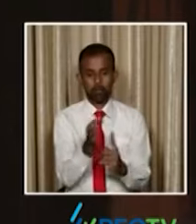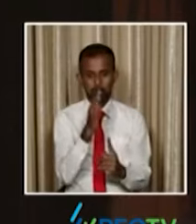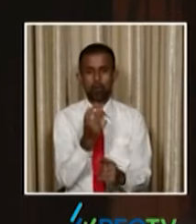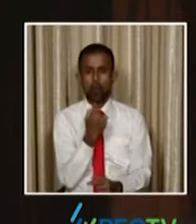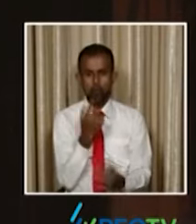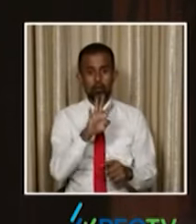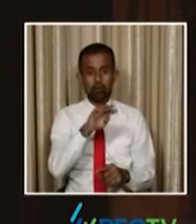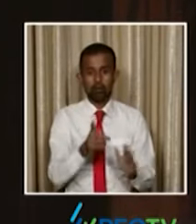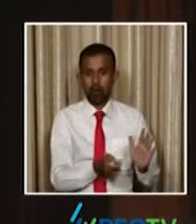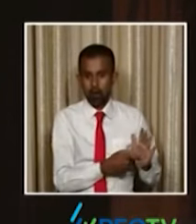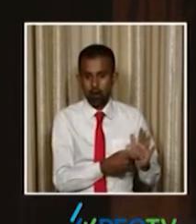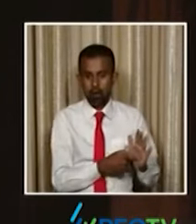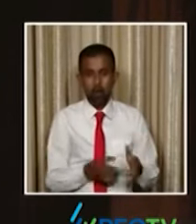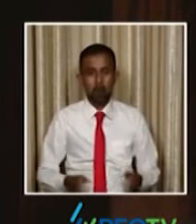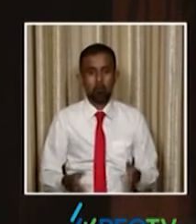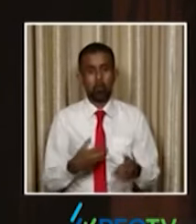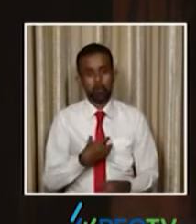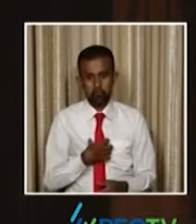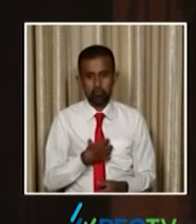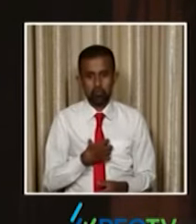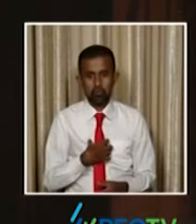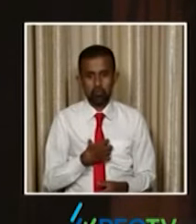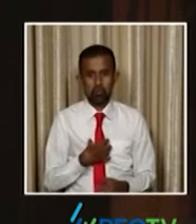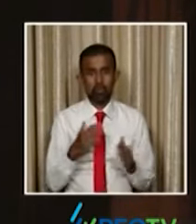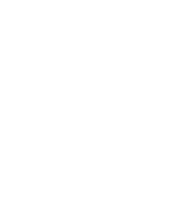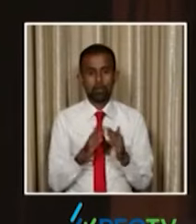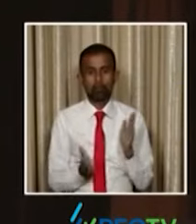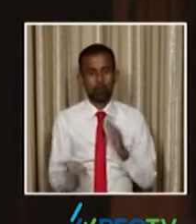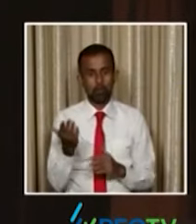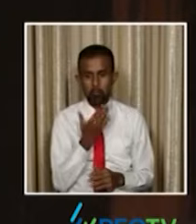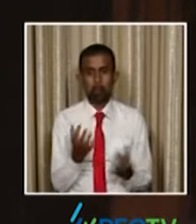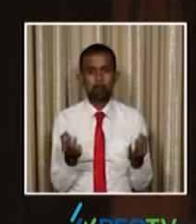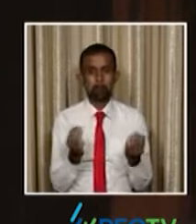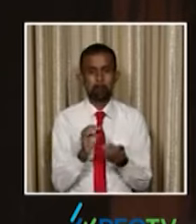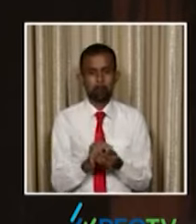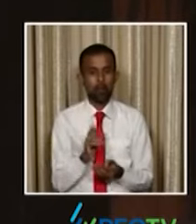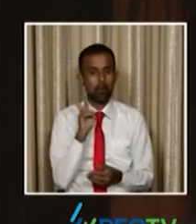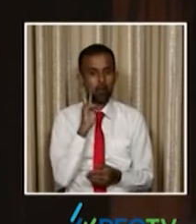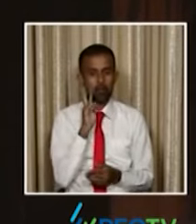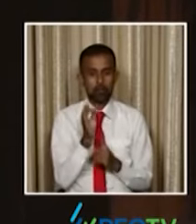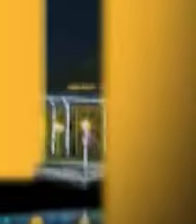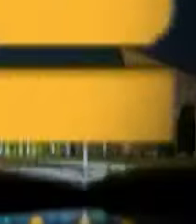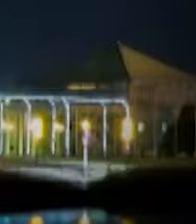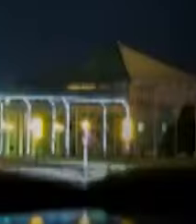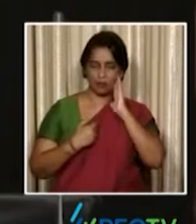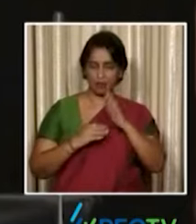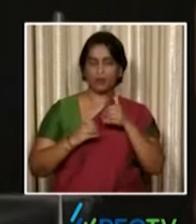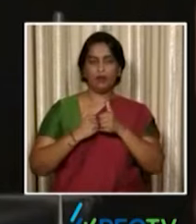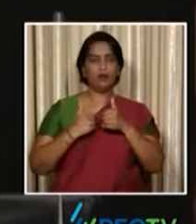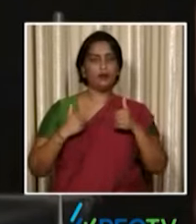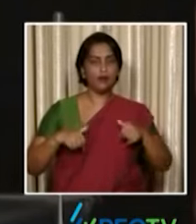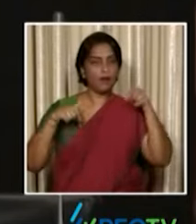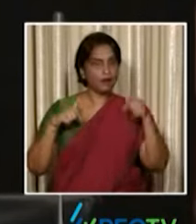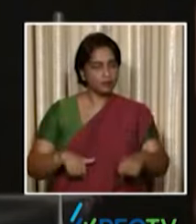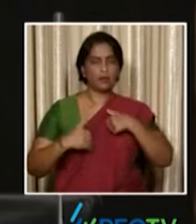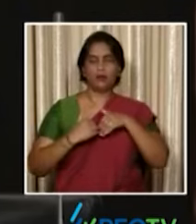පින් තමයි. පින් නැත්තම් පාරේ දුක් විඳින මහා ජනගහක් ගෙවල් වලට යවන්න පුළුවන් පින තිබුණේ රනිල් වික්‍රමසිංහ ජනාධිපතිතුමාටයි. අද සිට